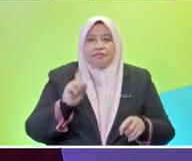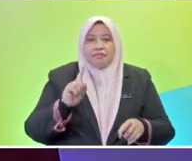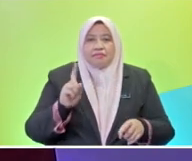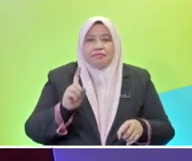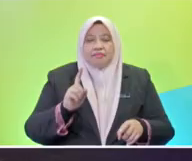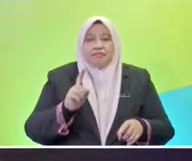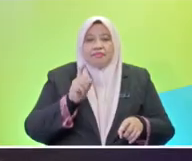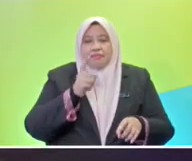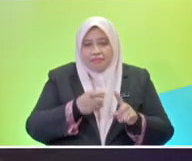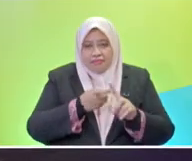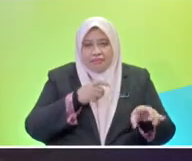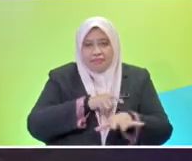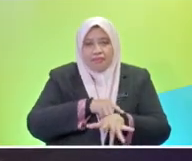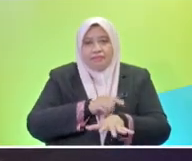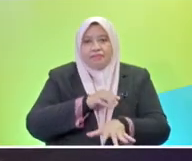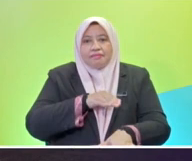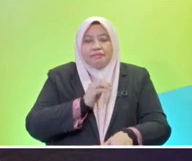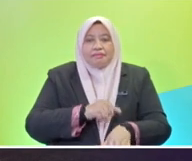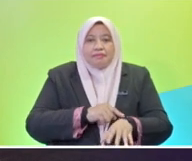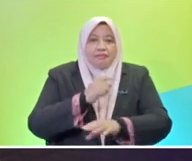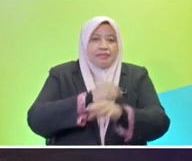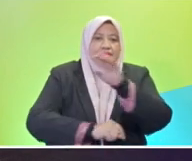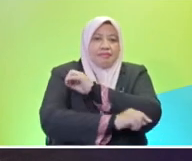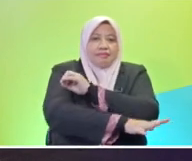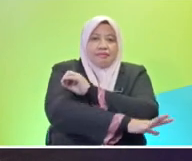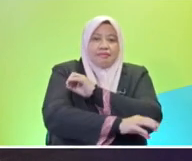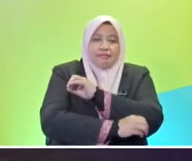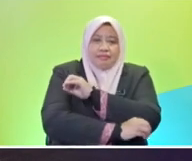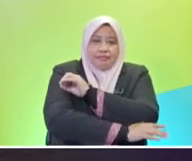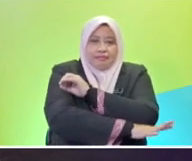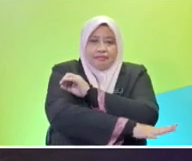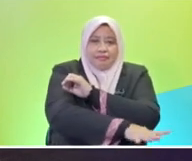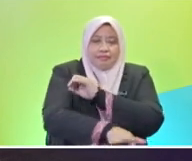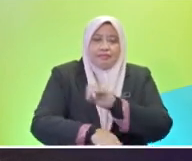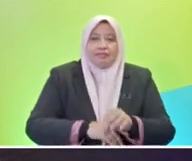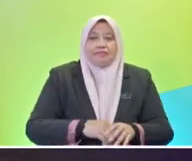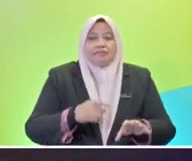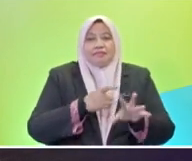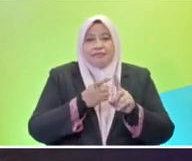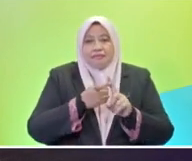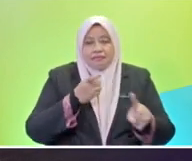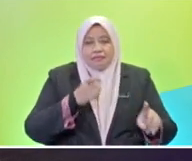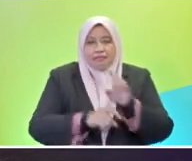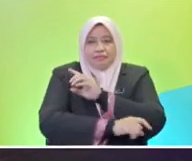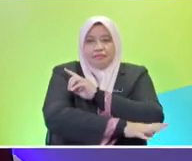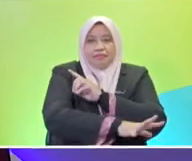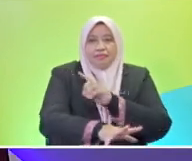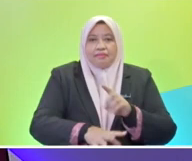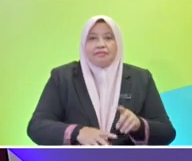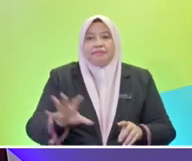Daripada akar. Akar bagus. Cikgu dah cakap tadi kan? Bagus Akmal. Daripada akar